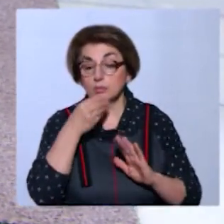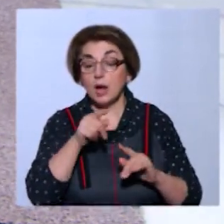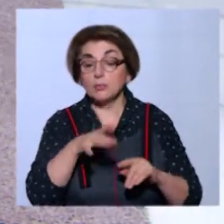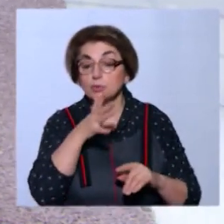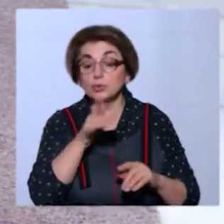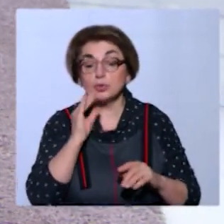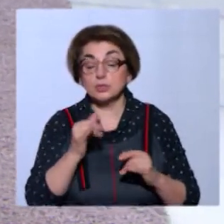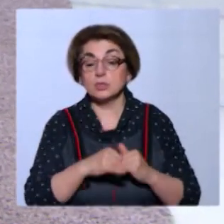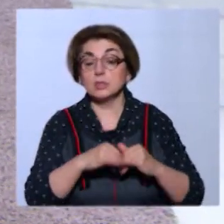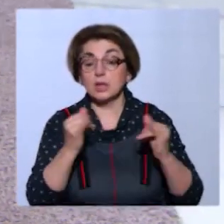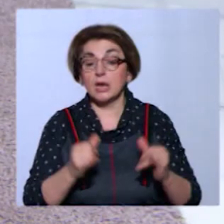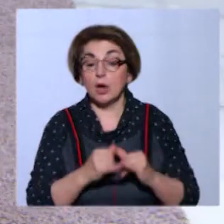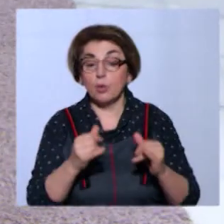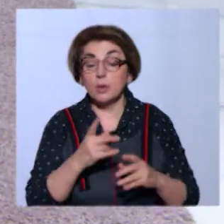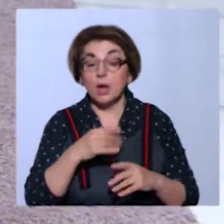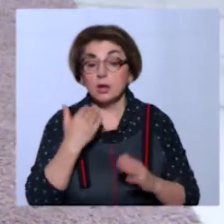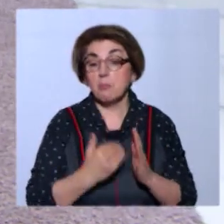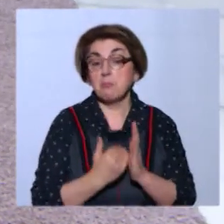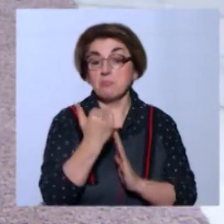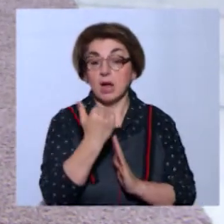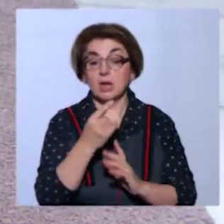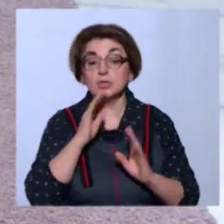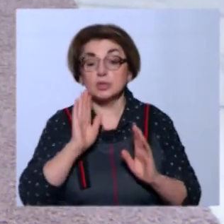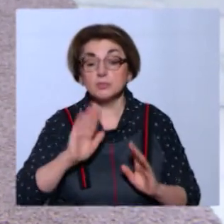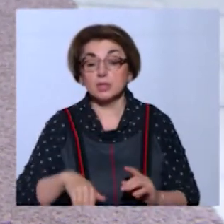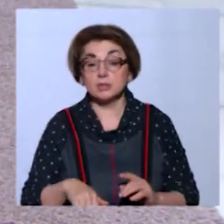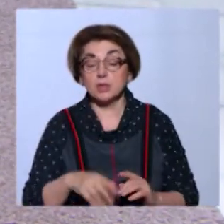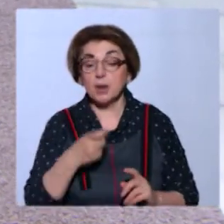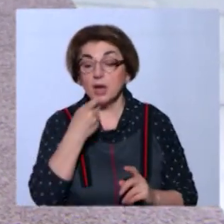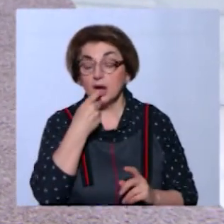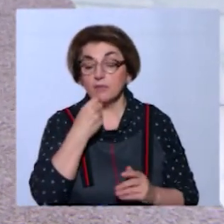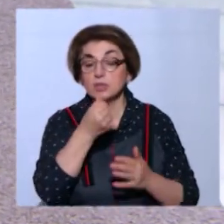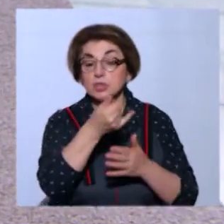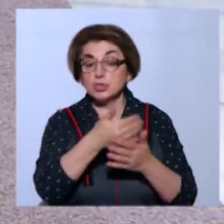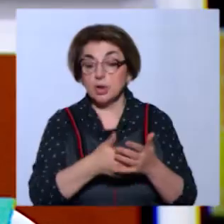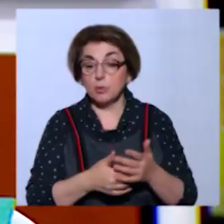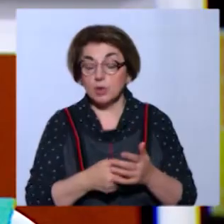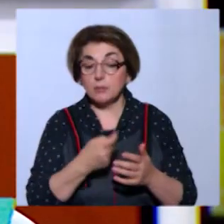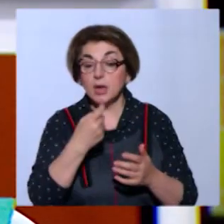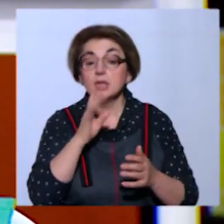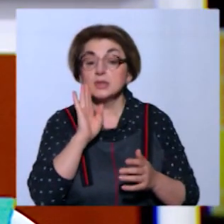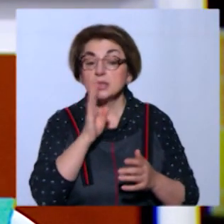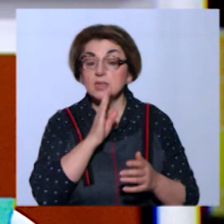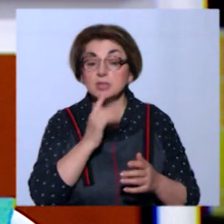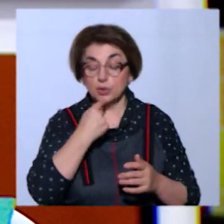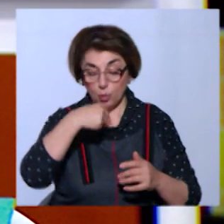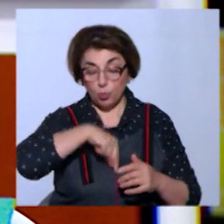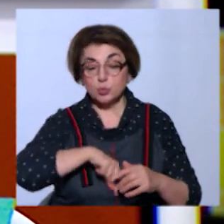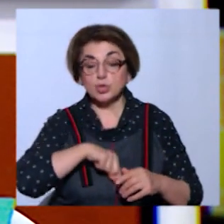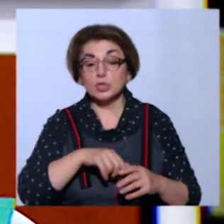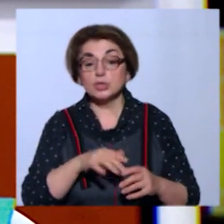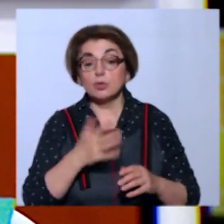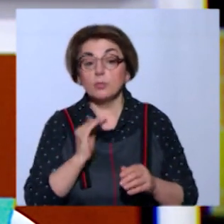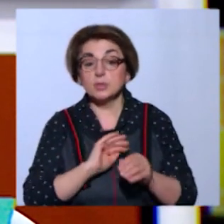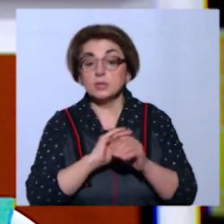განაყოფიერების შანსი არის მაღალი. შემდეგ ხდება კვერცხი ყალიბდება მდედრი ინდივიდის ორგანიზმში, რომელიც